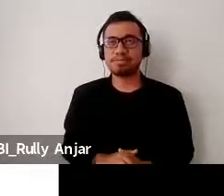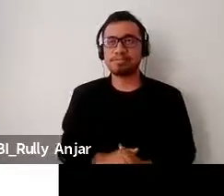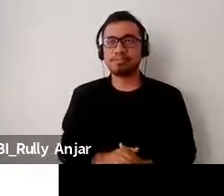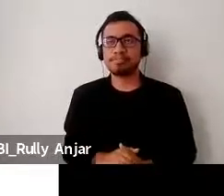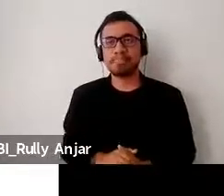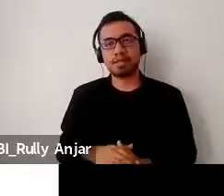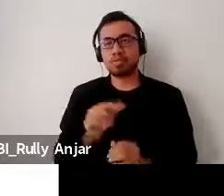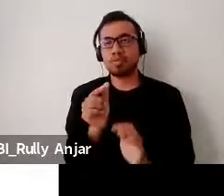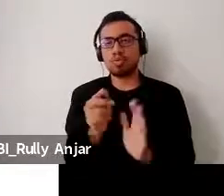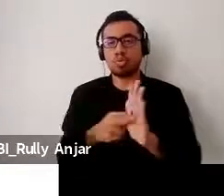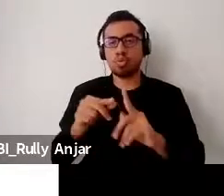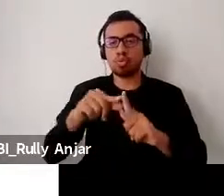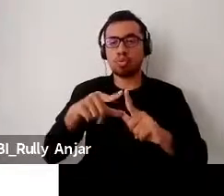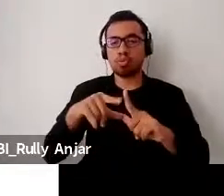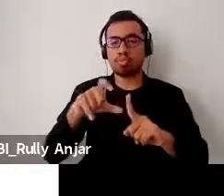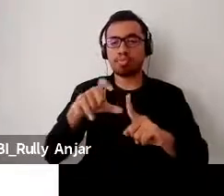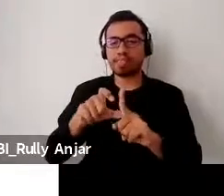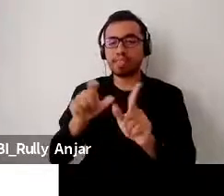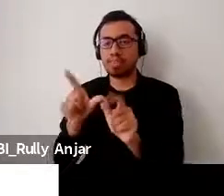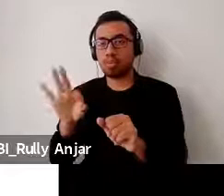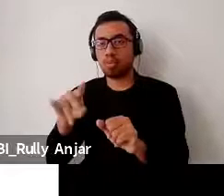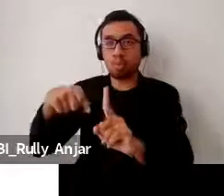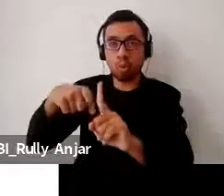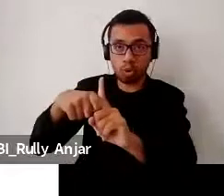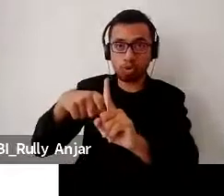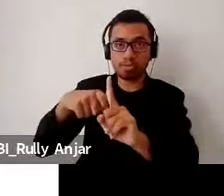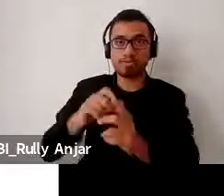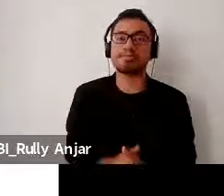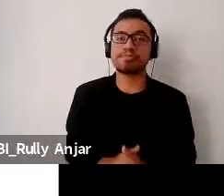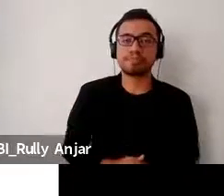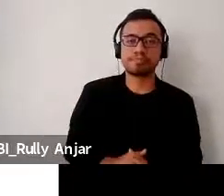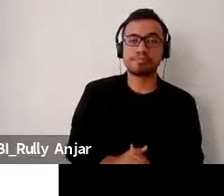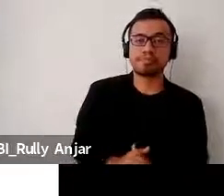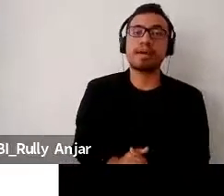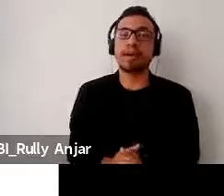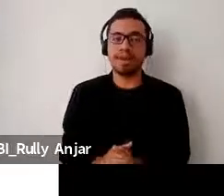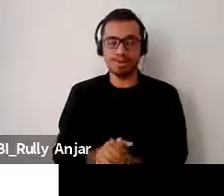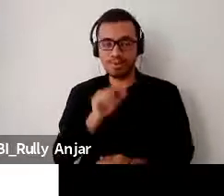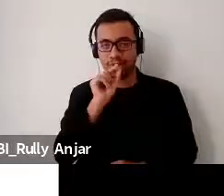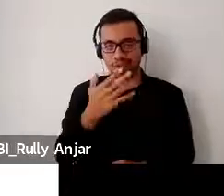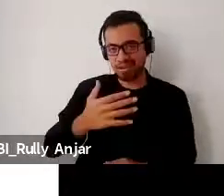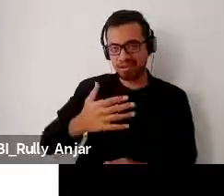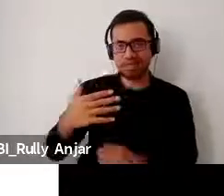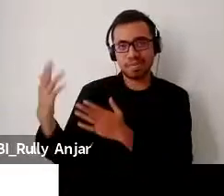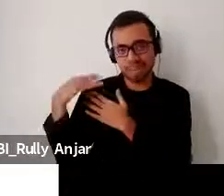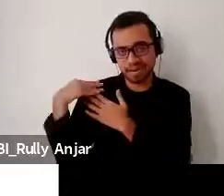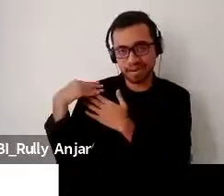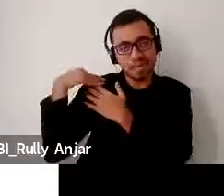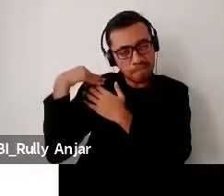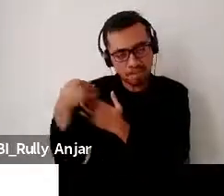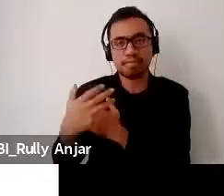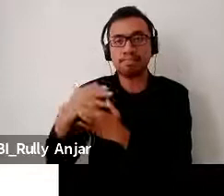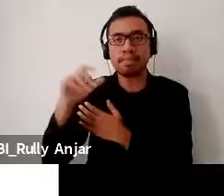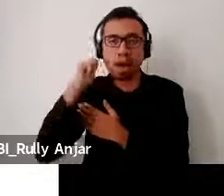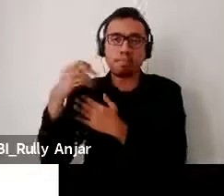supaya mengurangi beban tidak saja perempuan, mengurangi beban keluarga itu gitu. Jadi ada perempuan-perempuan yang